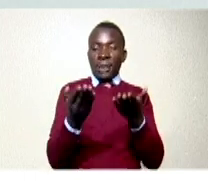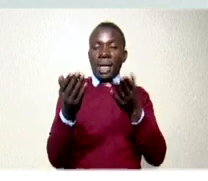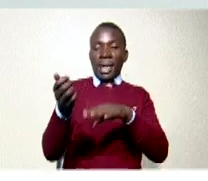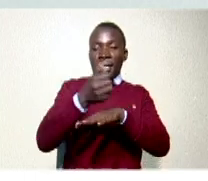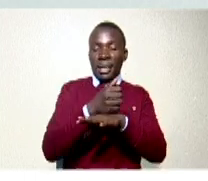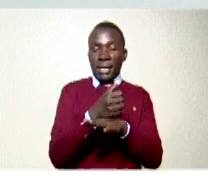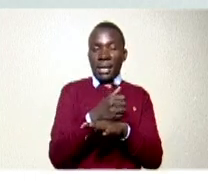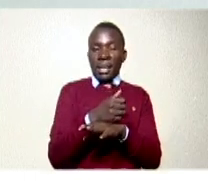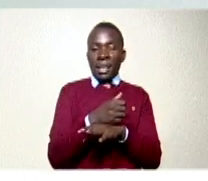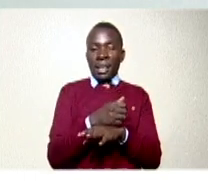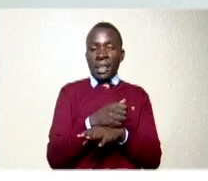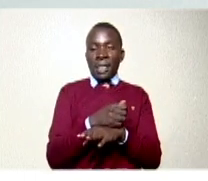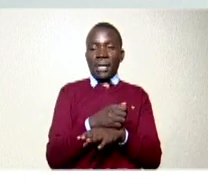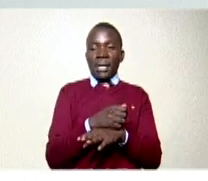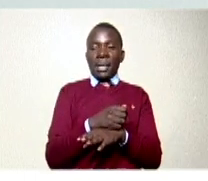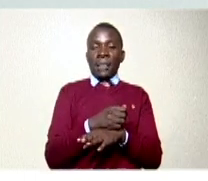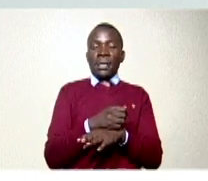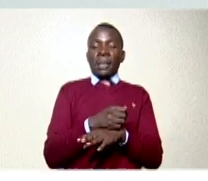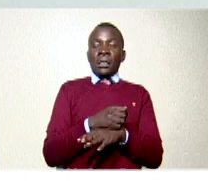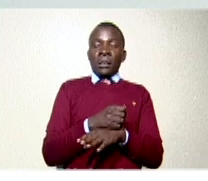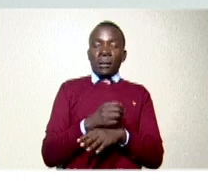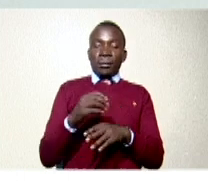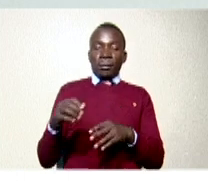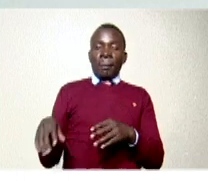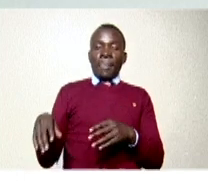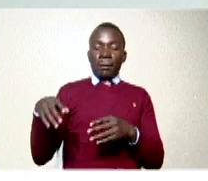umuyoboro ukoreshwa na bose uyu munsi